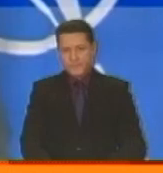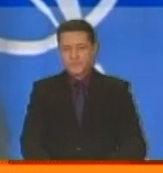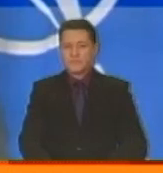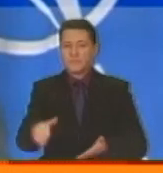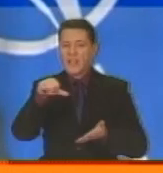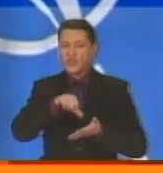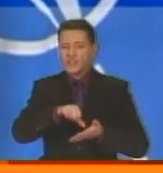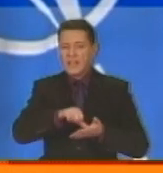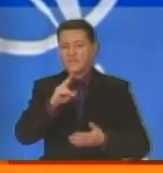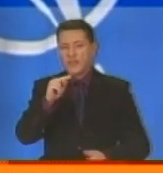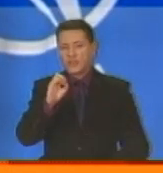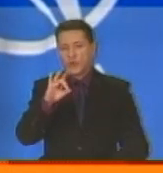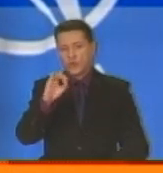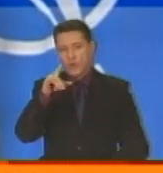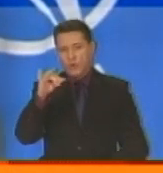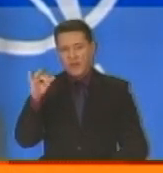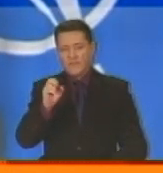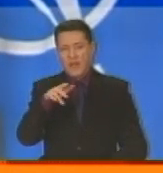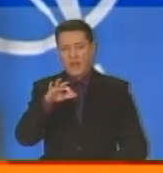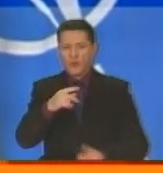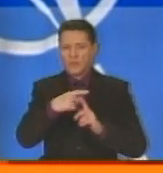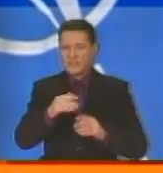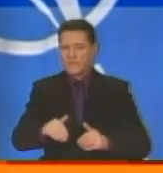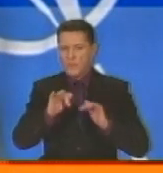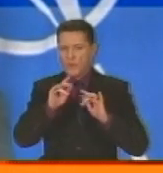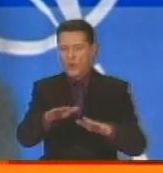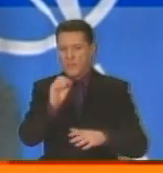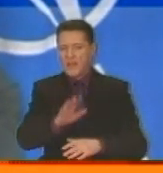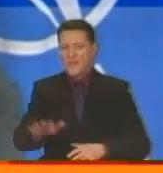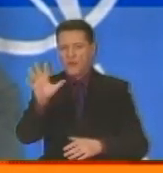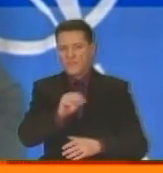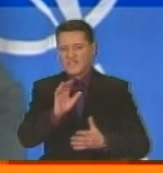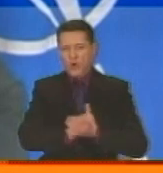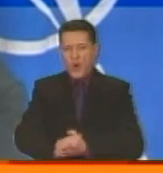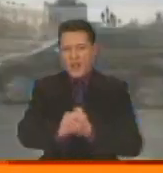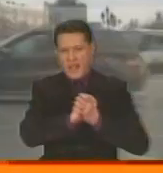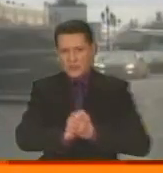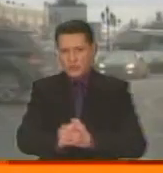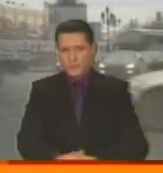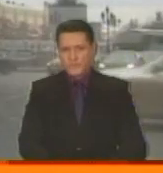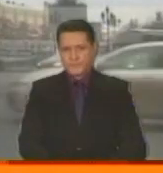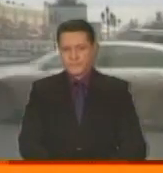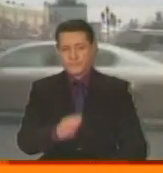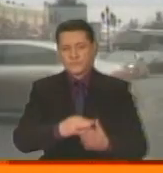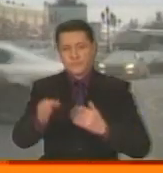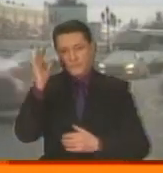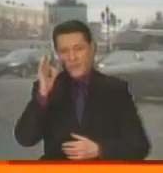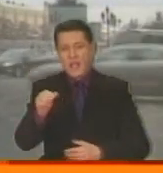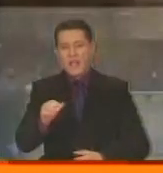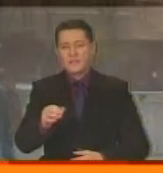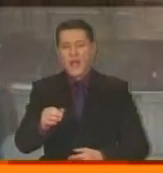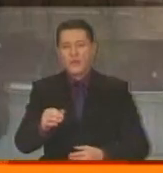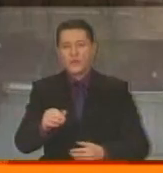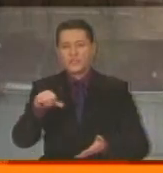Членство Чорногорії у НАТО є позитивним кроком для Чорногорії, для Європи і усього Альянсу. Нагадаю, різко проти